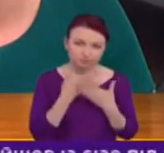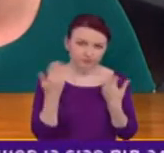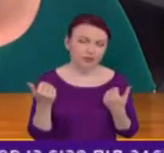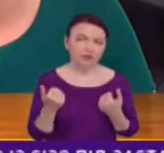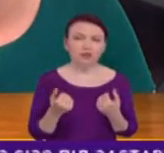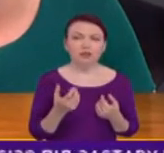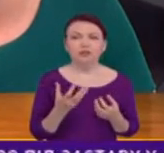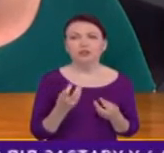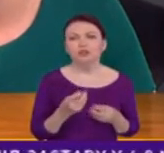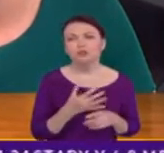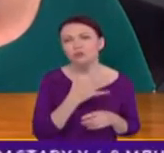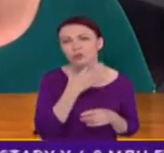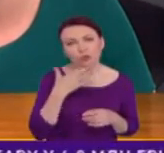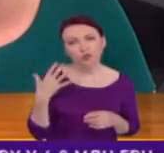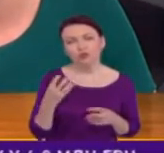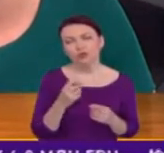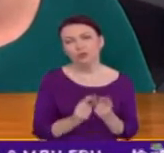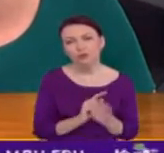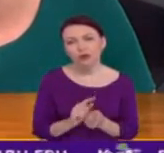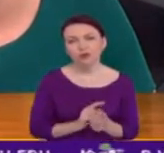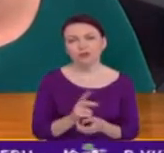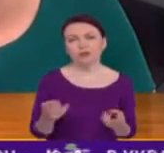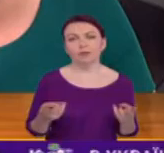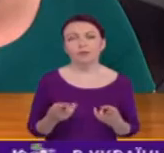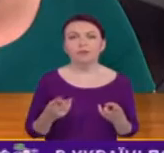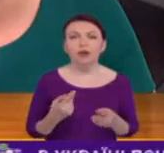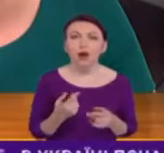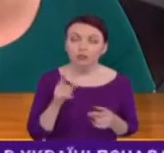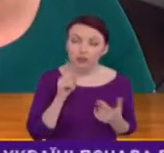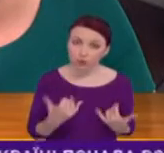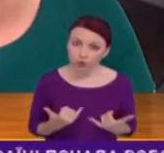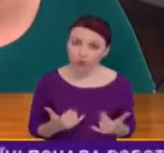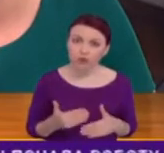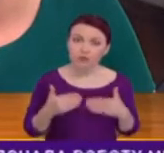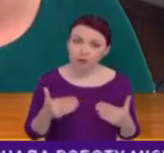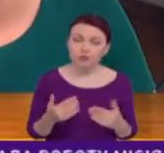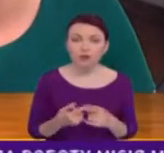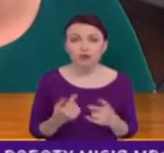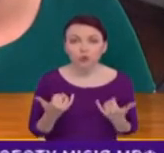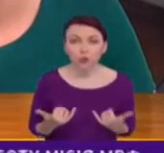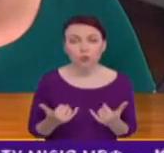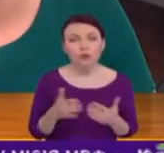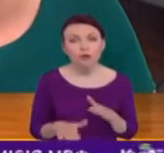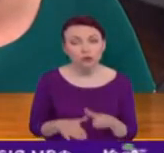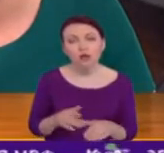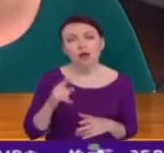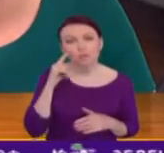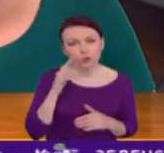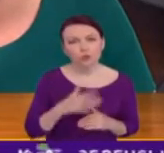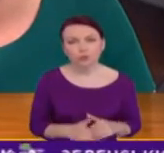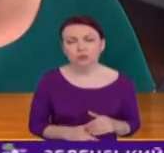ціла галузь, яку потрібно поміняти. Але на цьому етапі, на цьому кроці ми дійсно розуміємо,